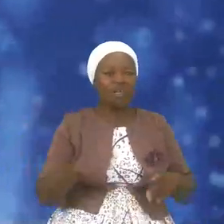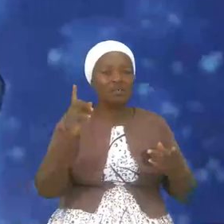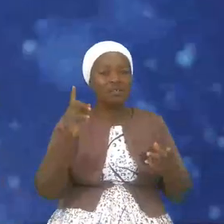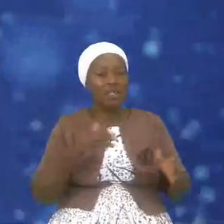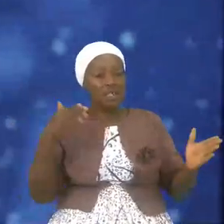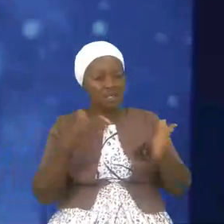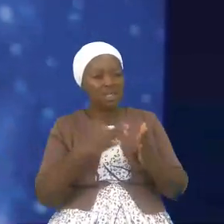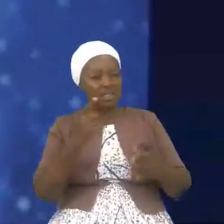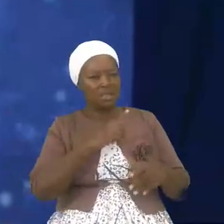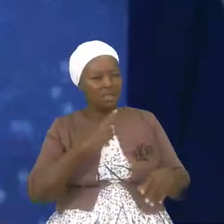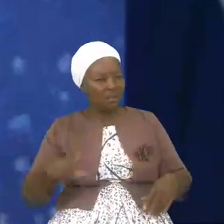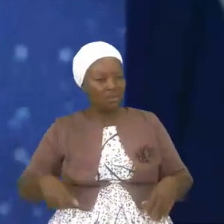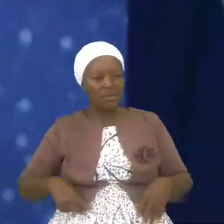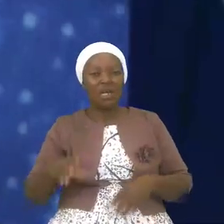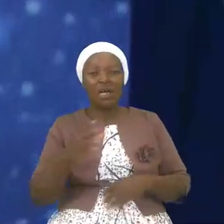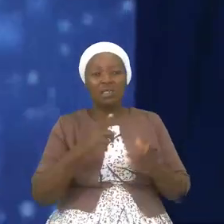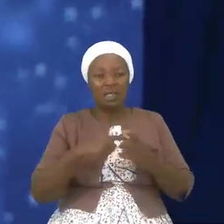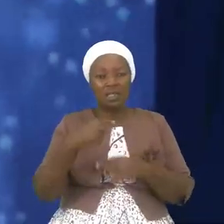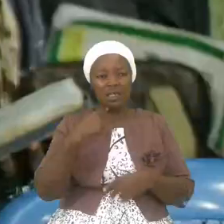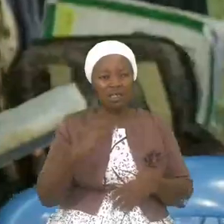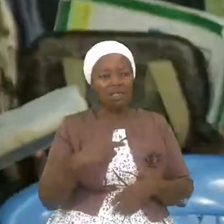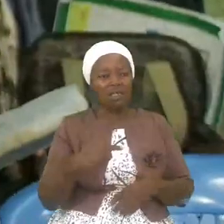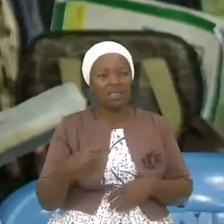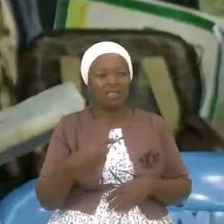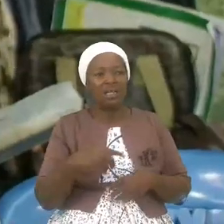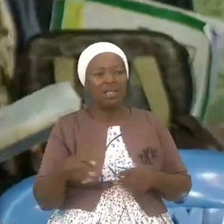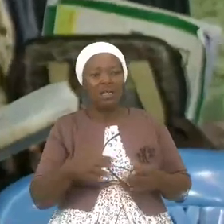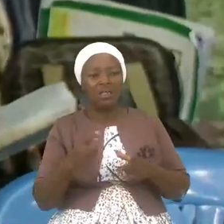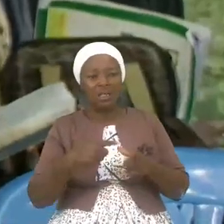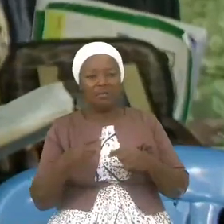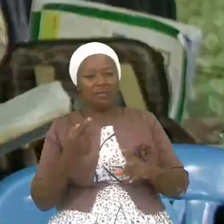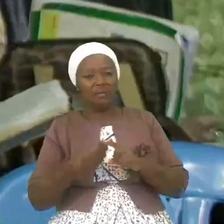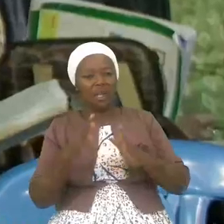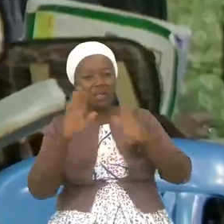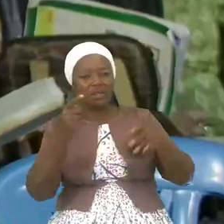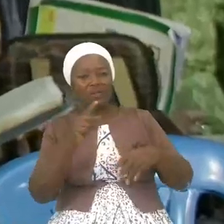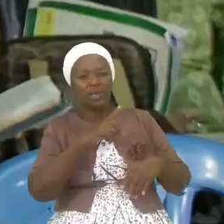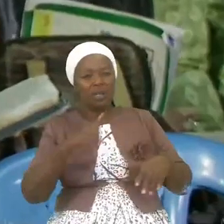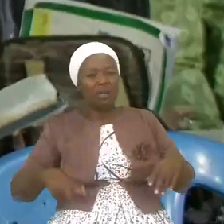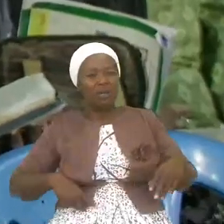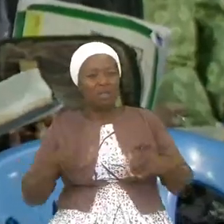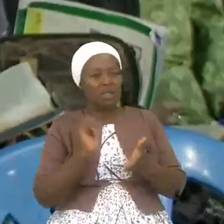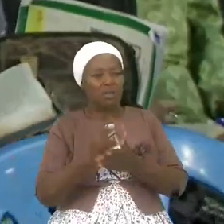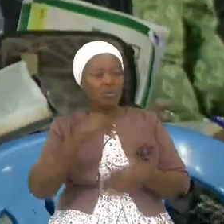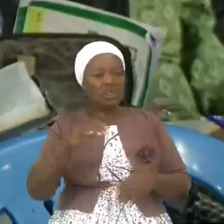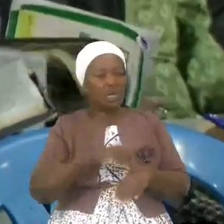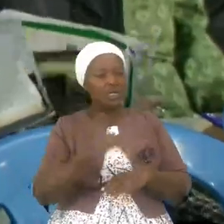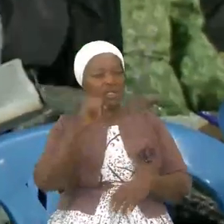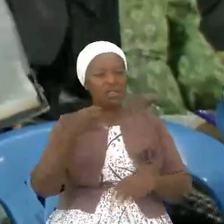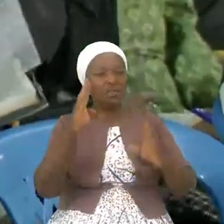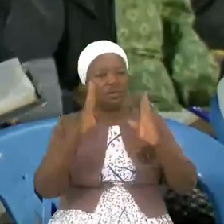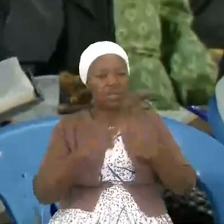blasphème contre Dieu. Maintenant, on dit de la maison de Dieu à